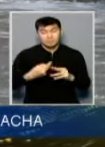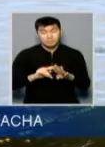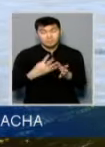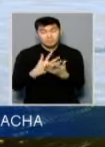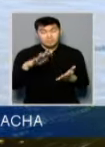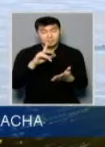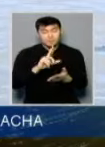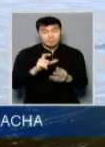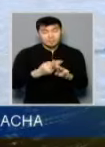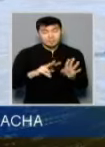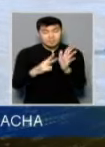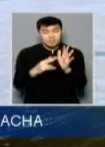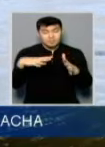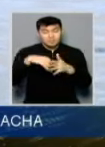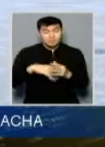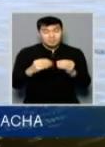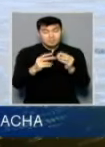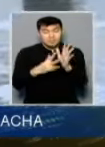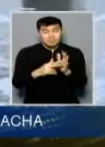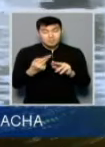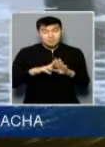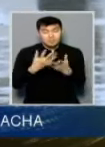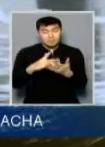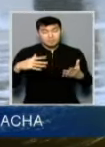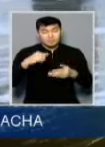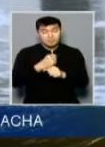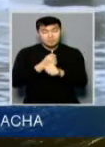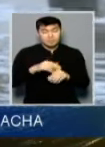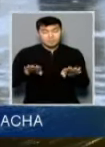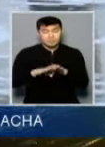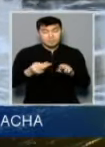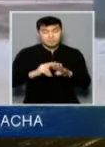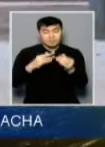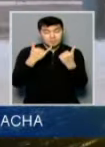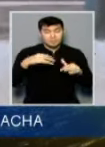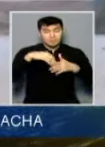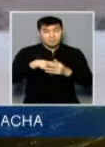7-8 сантиметров. Пока же этот показатель равен 2 сантиметрам. Поэтому на данный